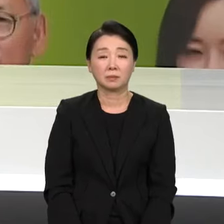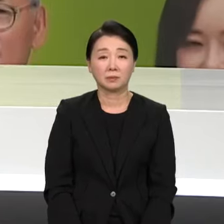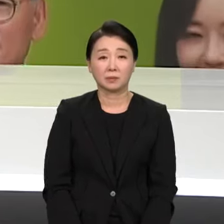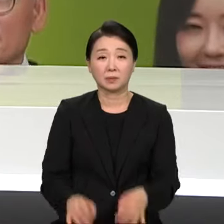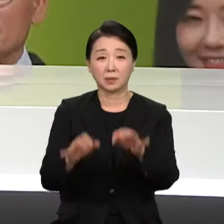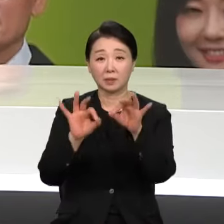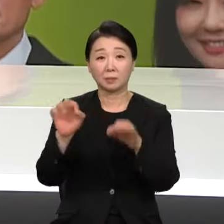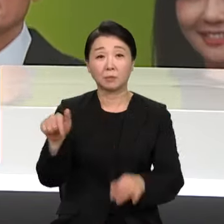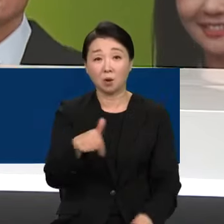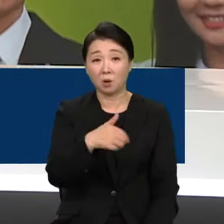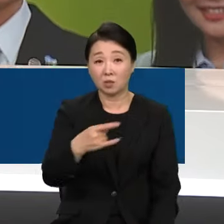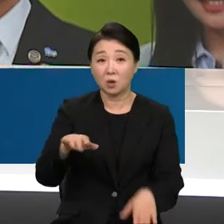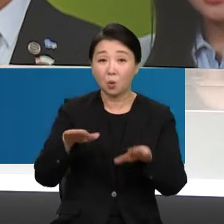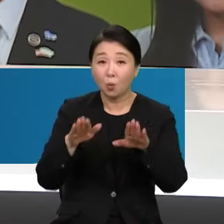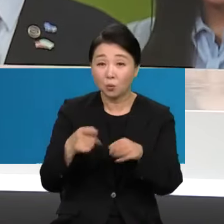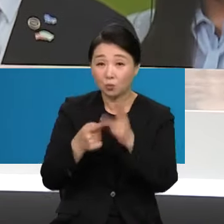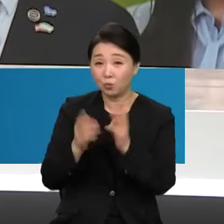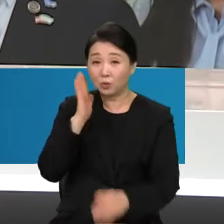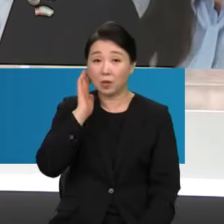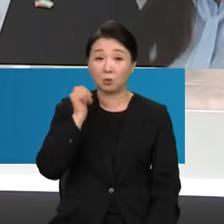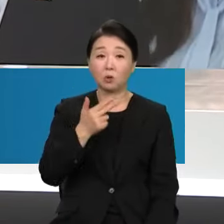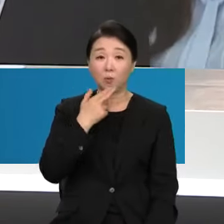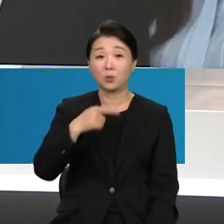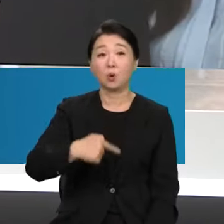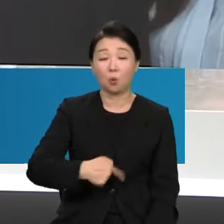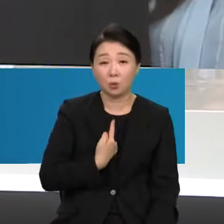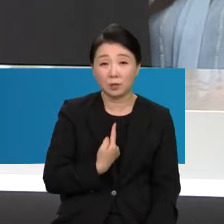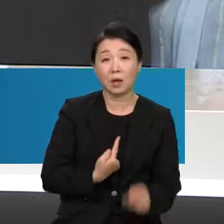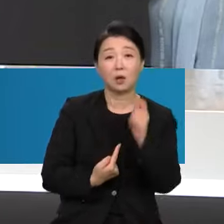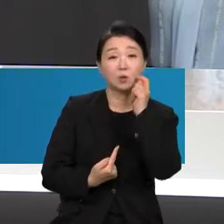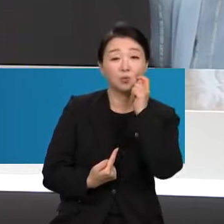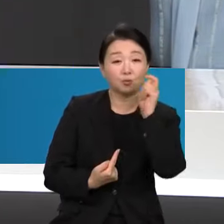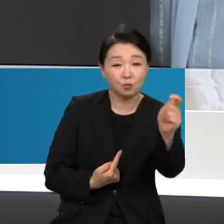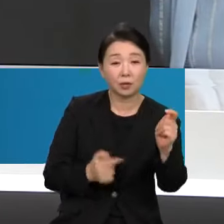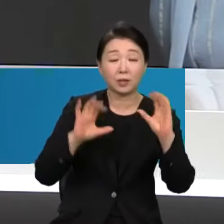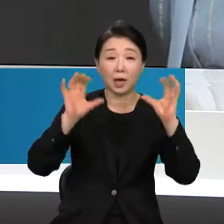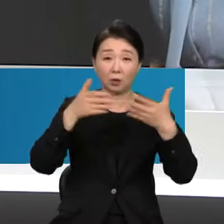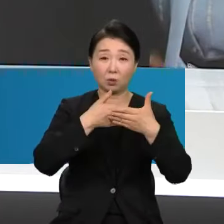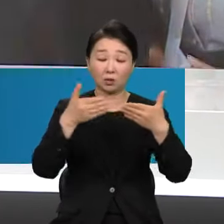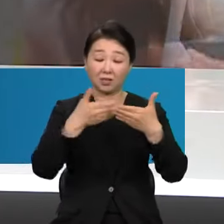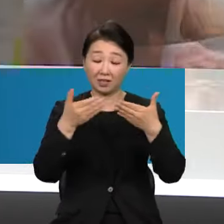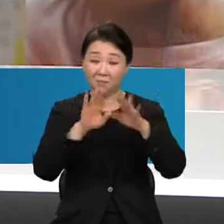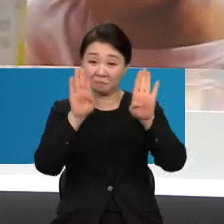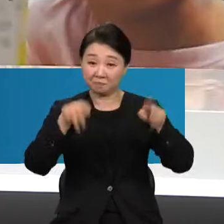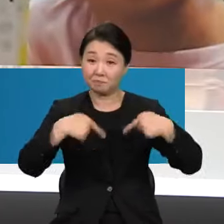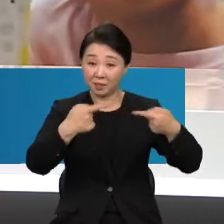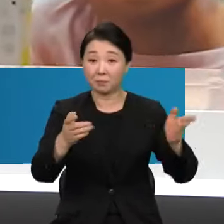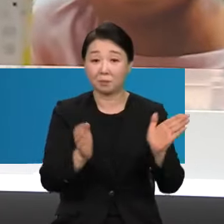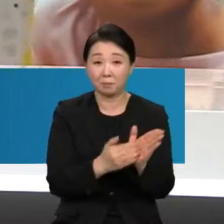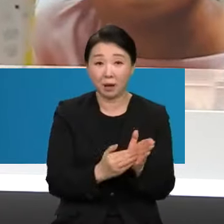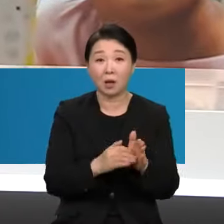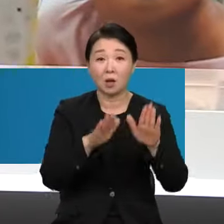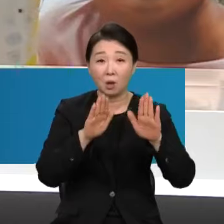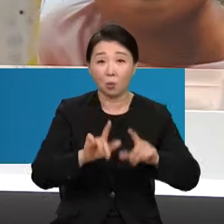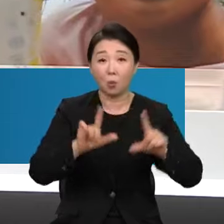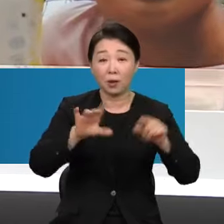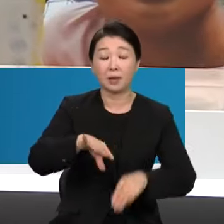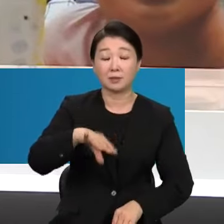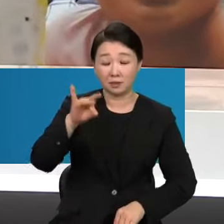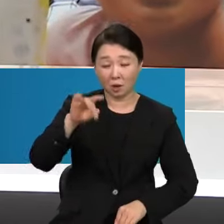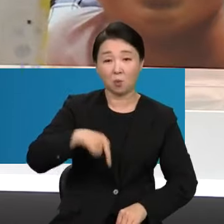김건희 여사가 오늘은 윤성열 대통령 없이 혼자 우크라이나 아동 그림전을 참석하면서 올해 첫 단독